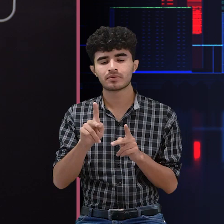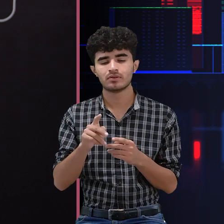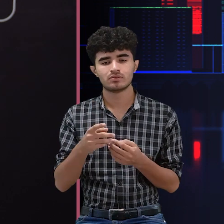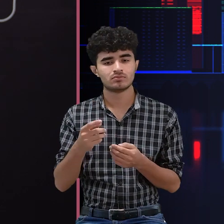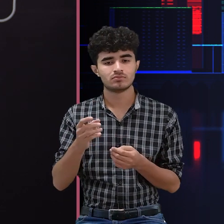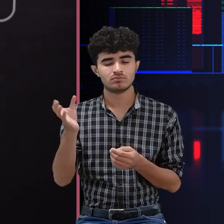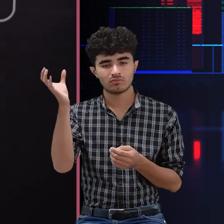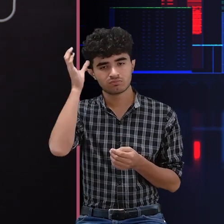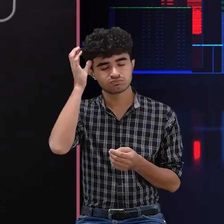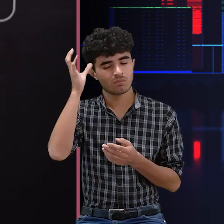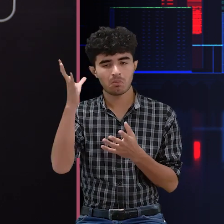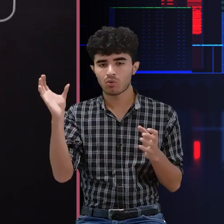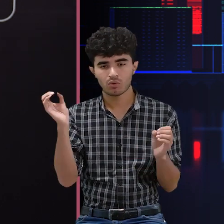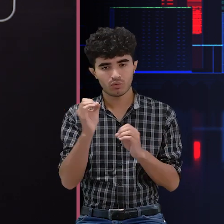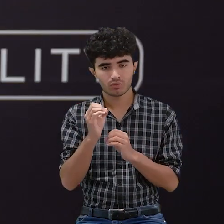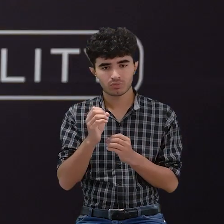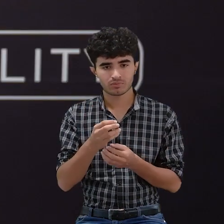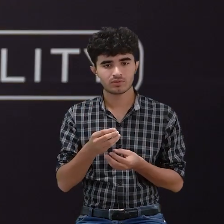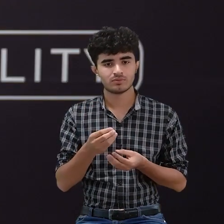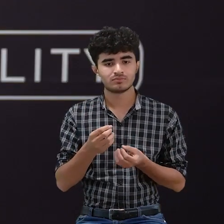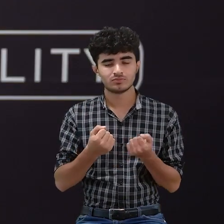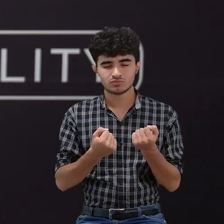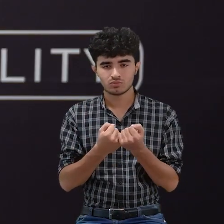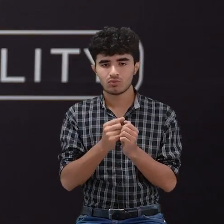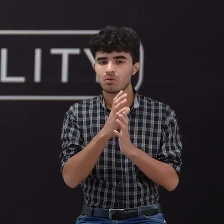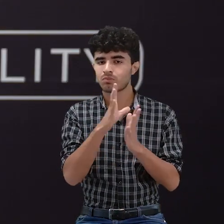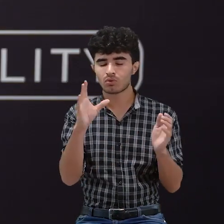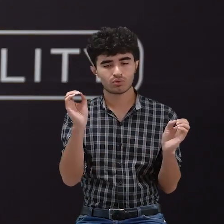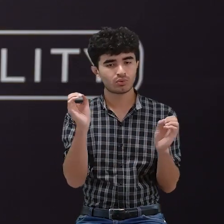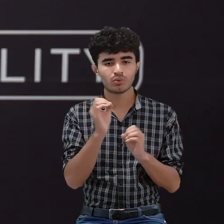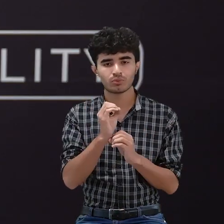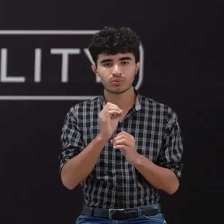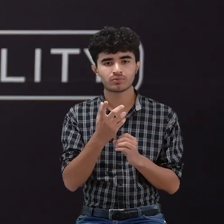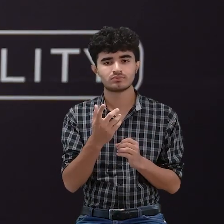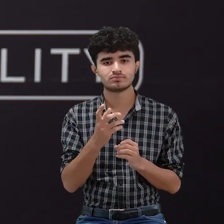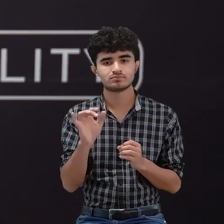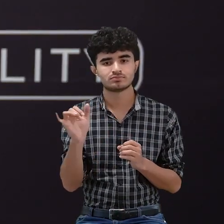کو بہت چیزیں میسر نہیں ہیں،